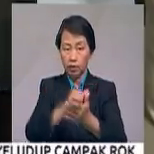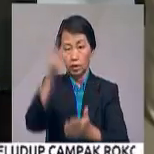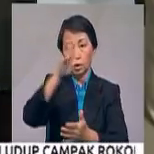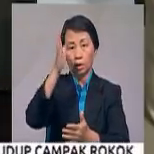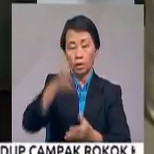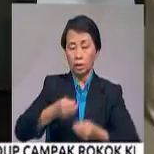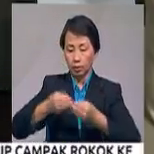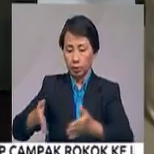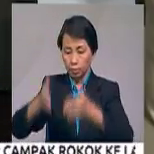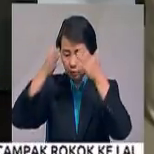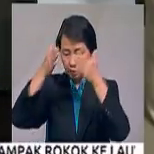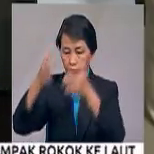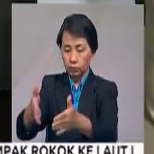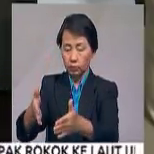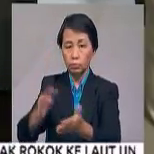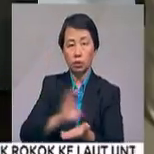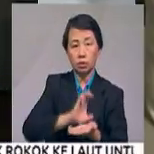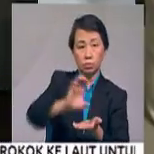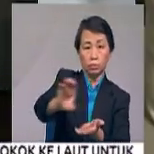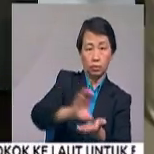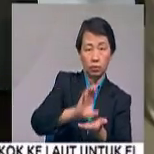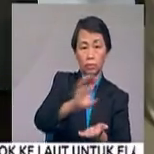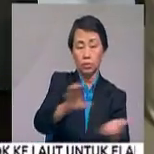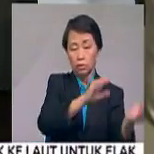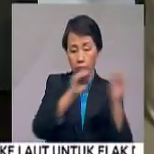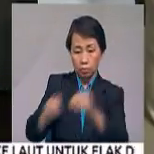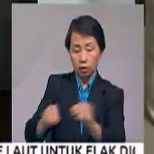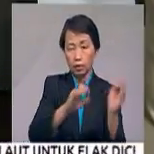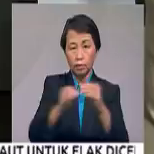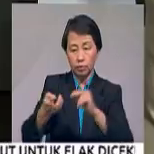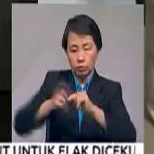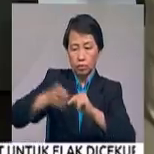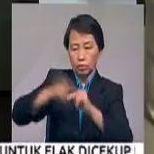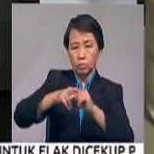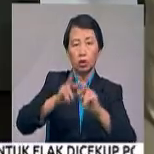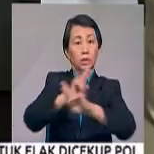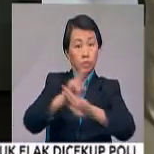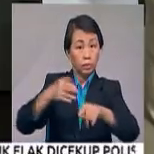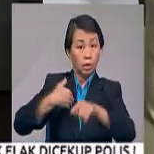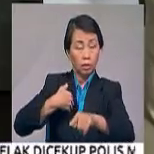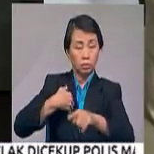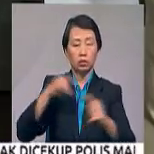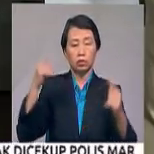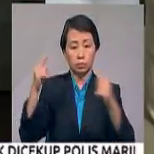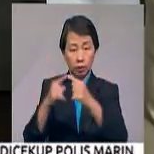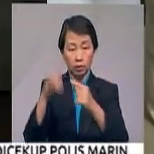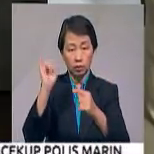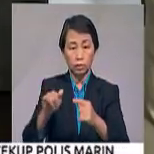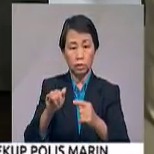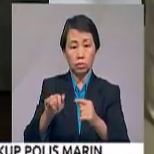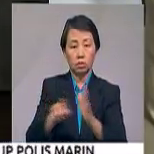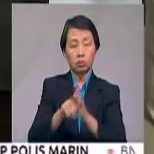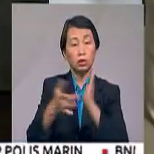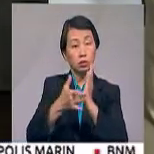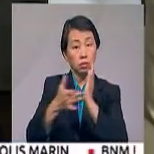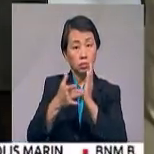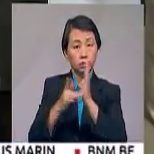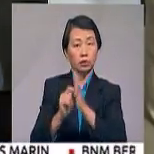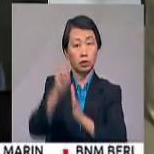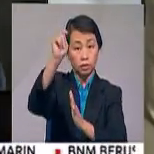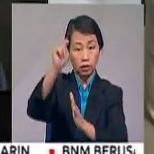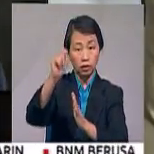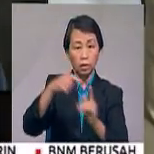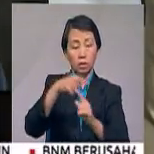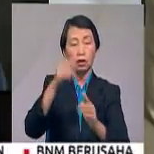akan memberikan tumpuan kepada pelaburan-pelaburan dan peningkatan pelaburan yang sedia ada ini kepada yang berteknologi tinggi. Dan